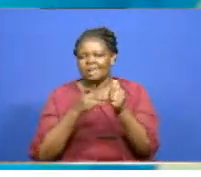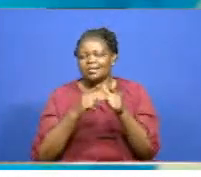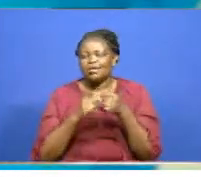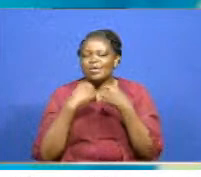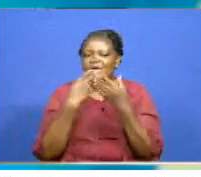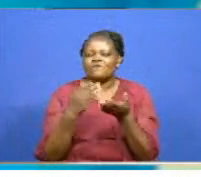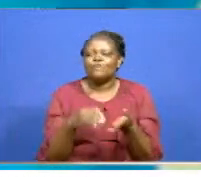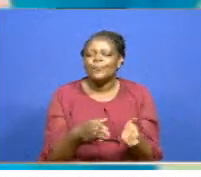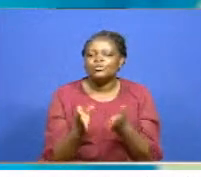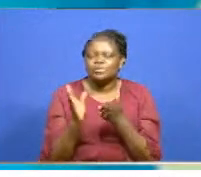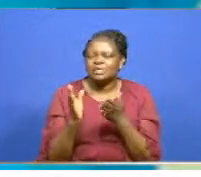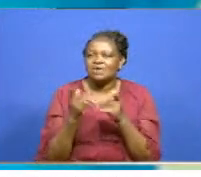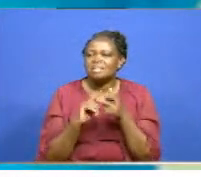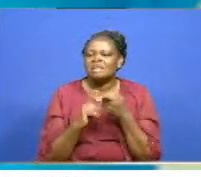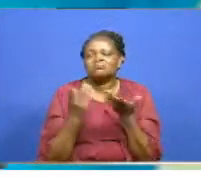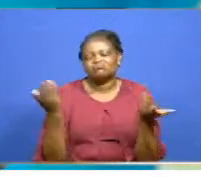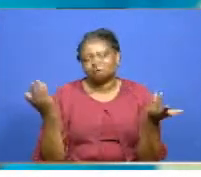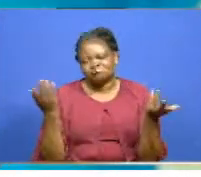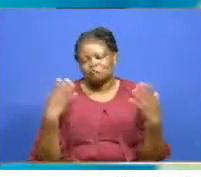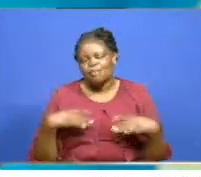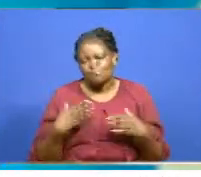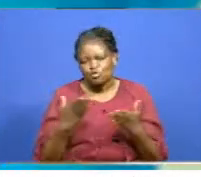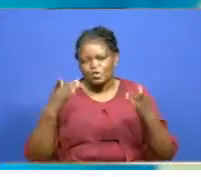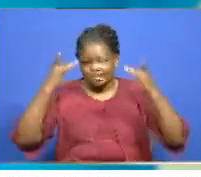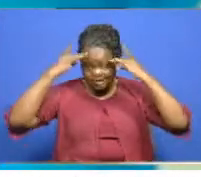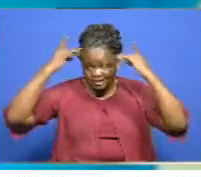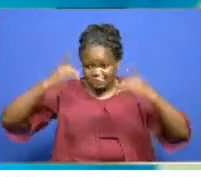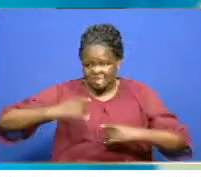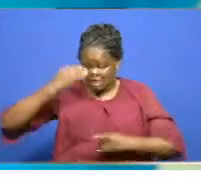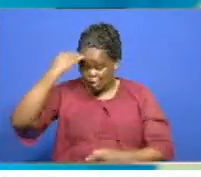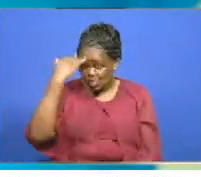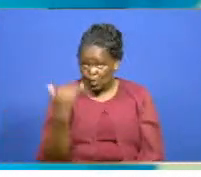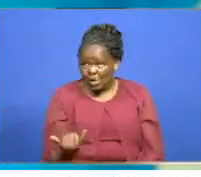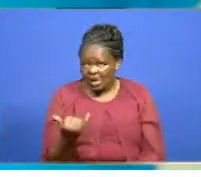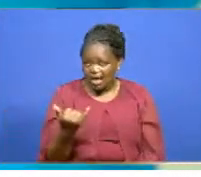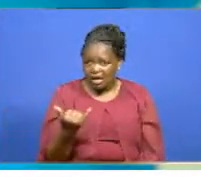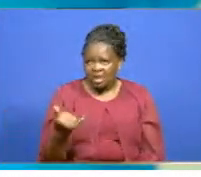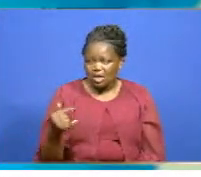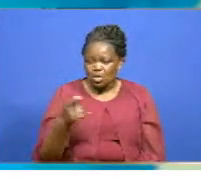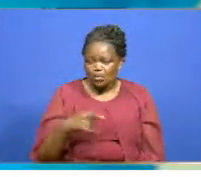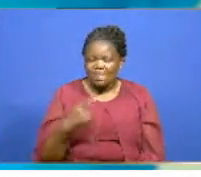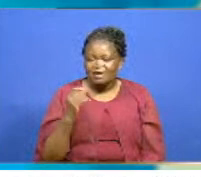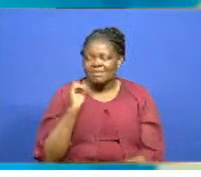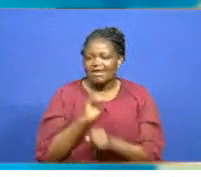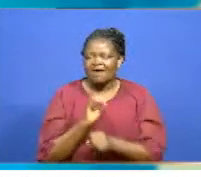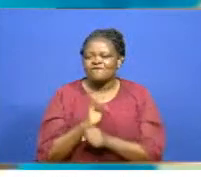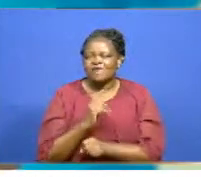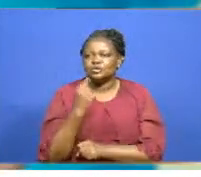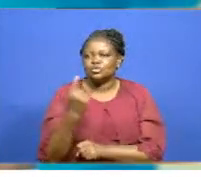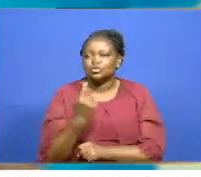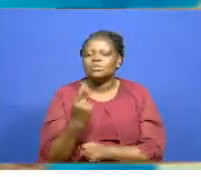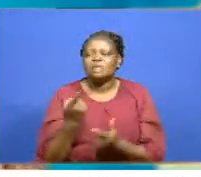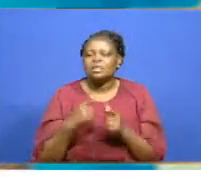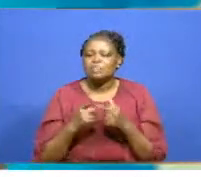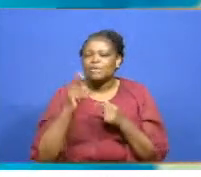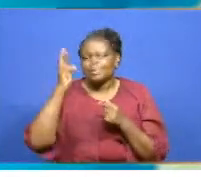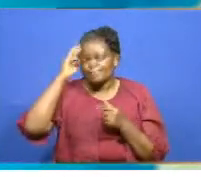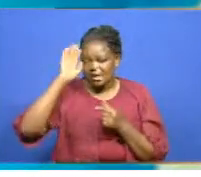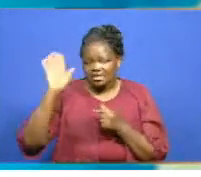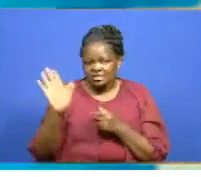tutampatia nafasi, then ni up to those people to decide, kwa sababu sisi yetu tu ni kutoa wasia, yetu tu ni kuwakumbusha